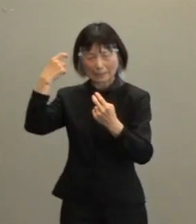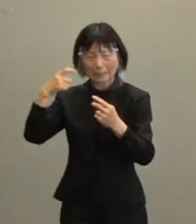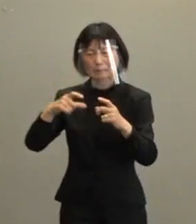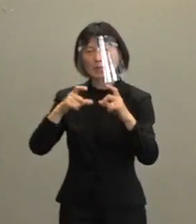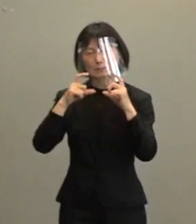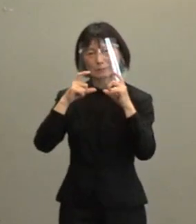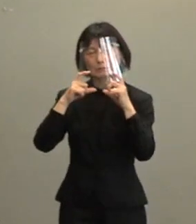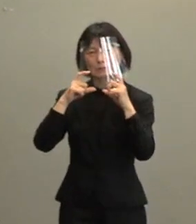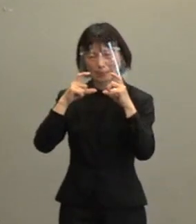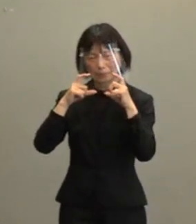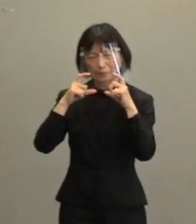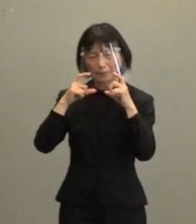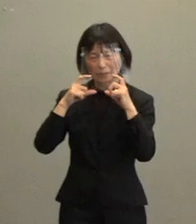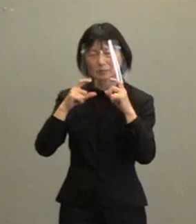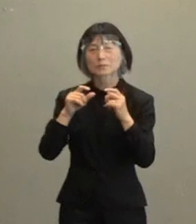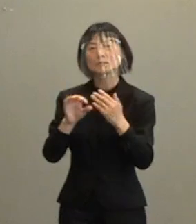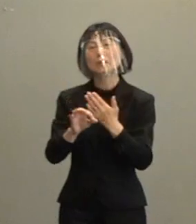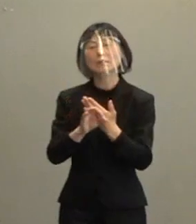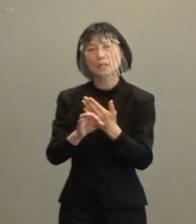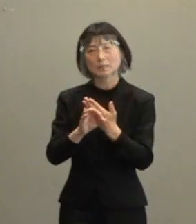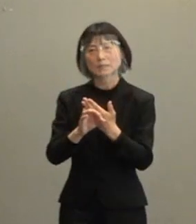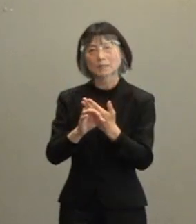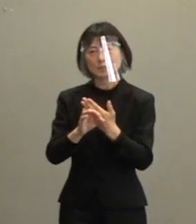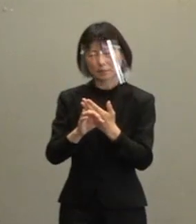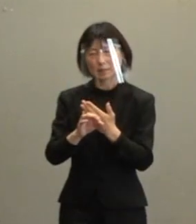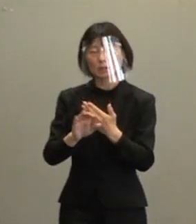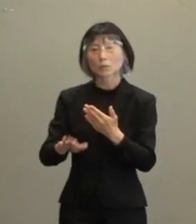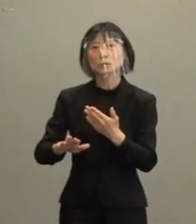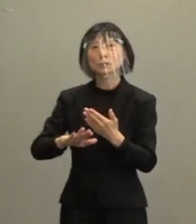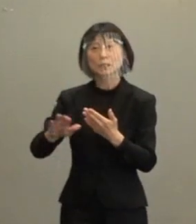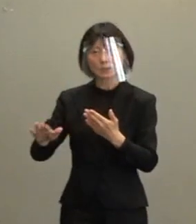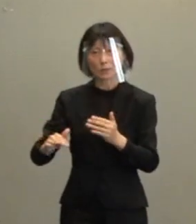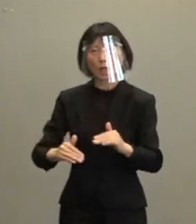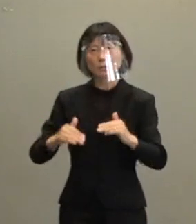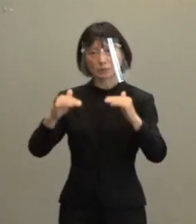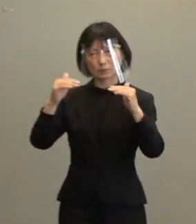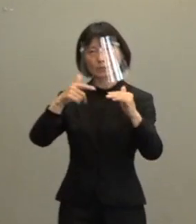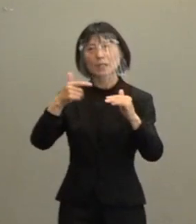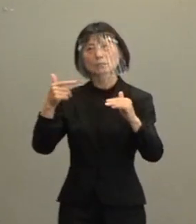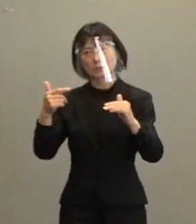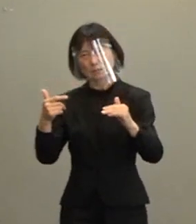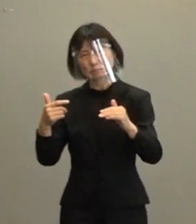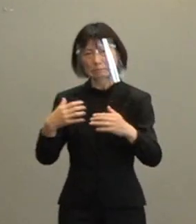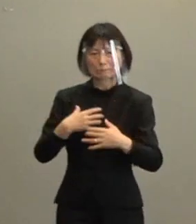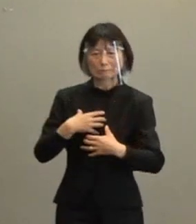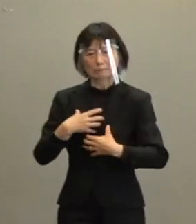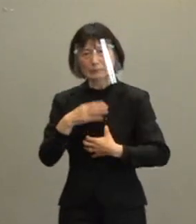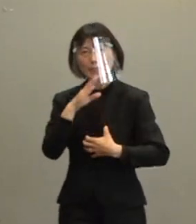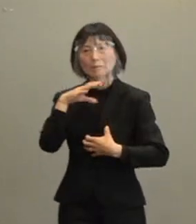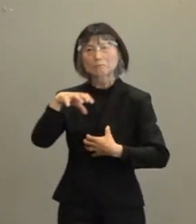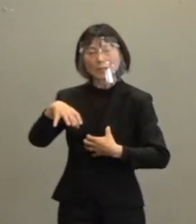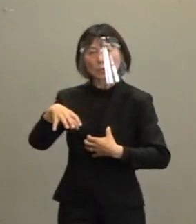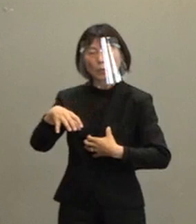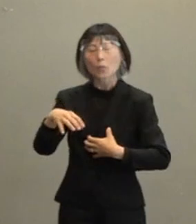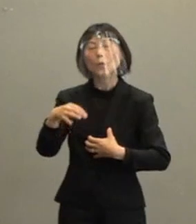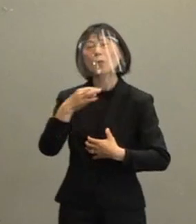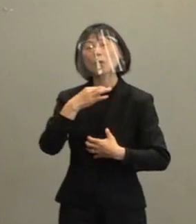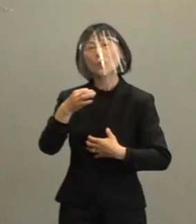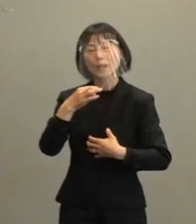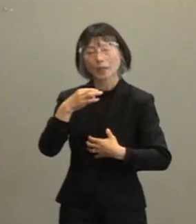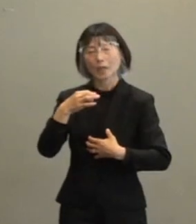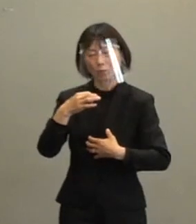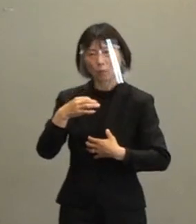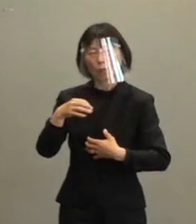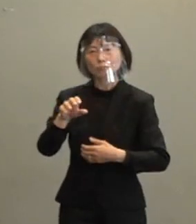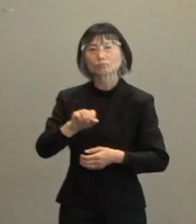スクを着用しているケースであったり、もしくは子どもたちの発育等で懸念をされている現場の声、それを汲み取って